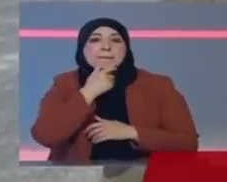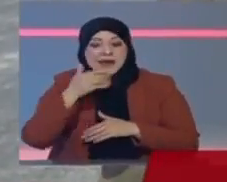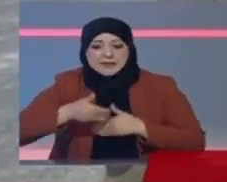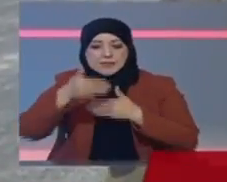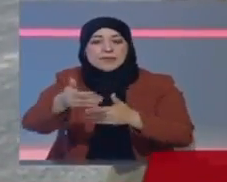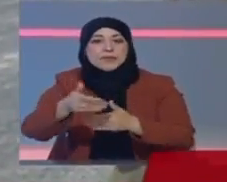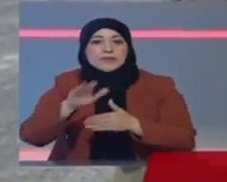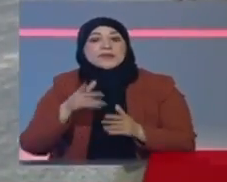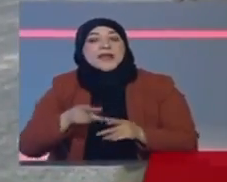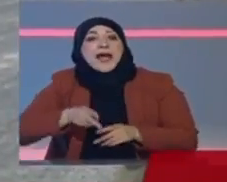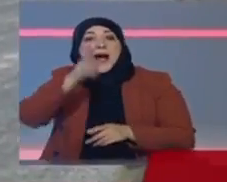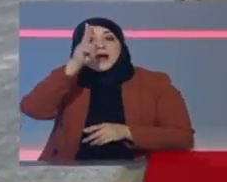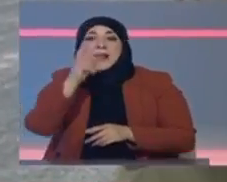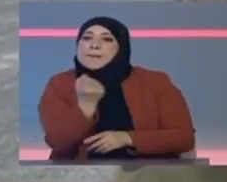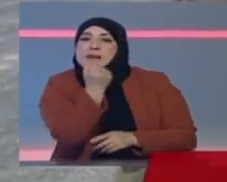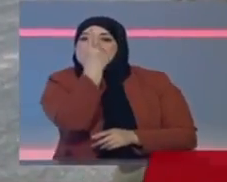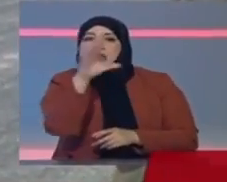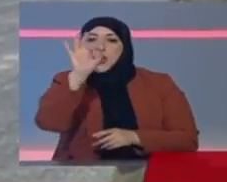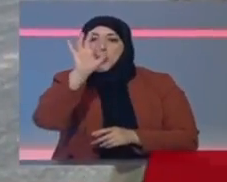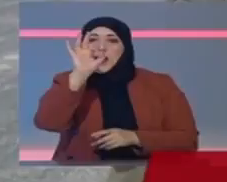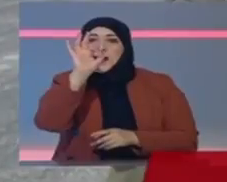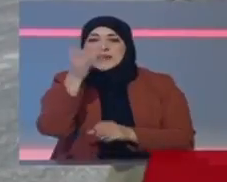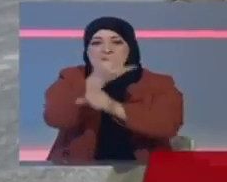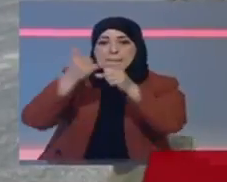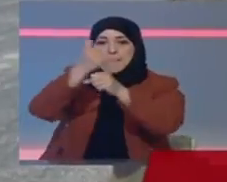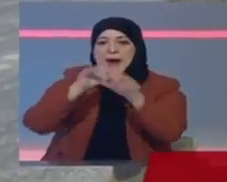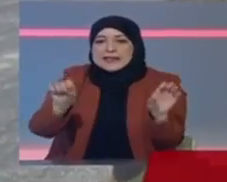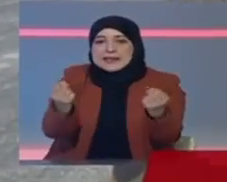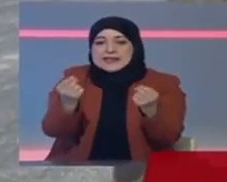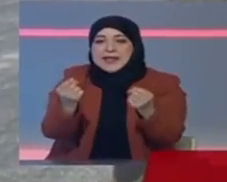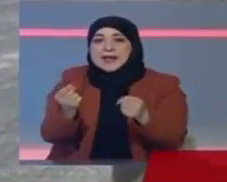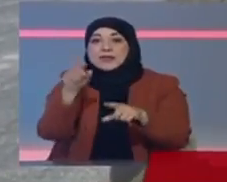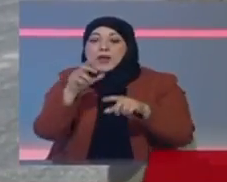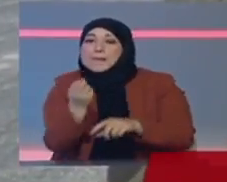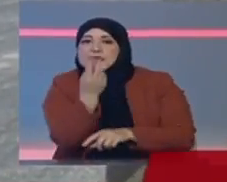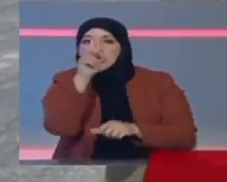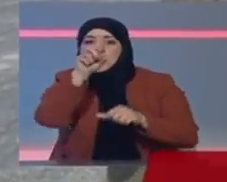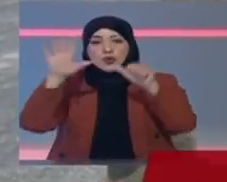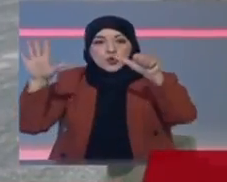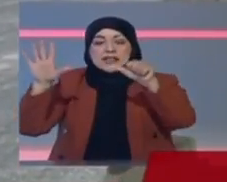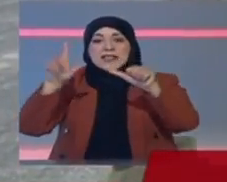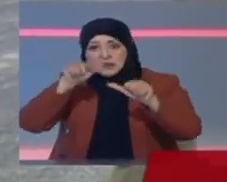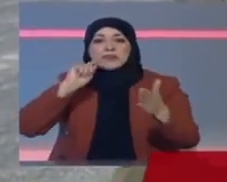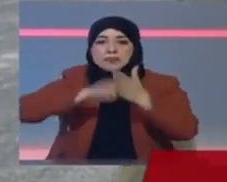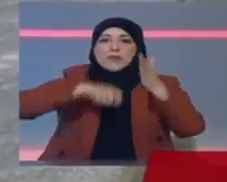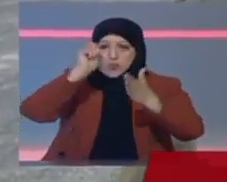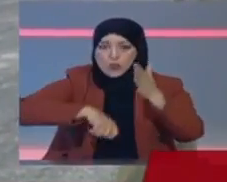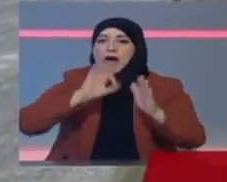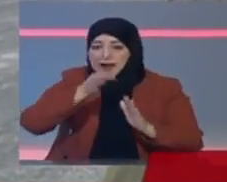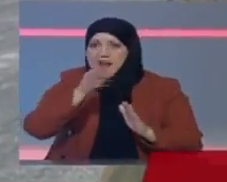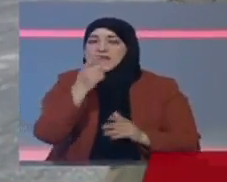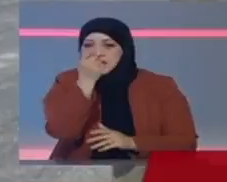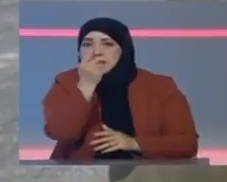خلق اكثر تقريبا من مائه وخمسين مقهى وتسجيل ميتين وسطاش بين مخالفات ومحاضر محاضر مخالفات ماليه